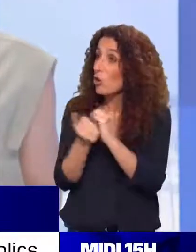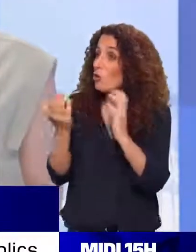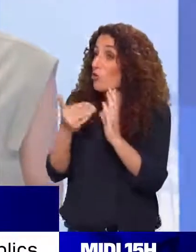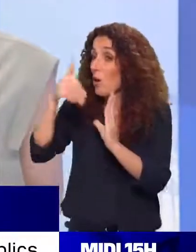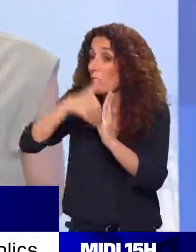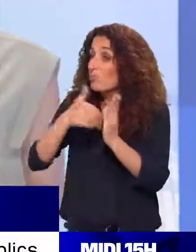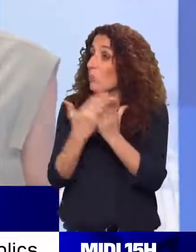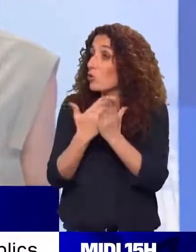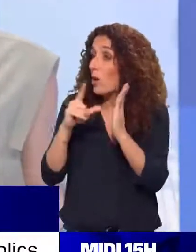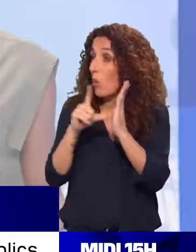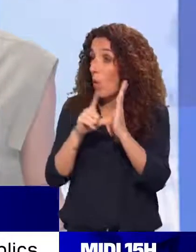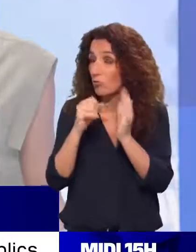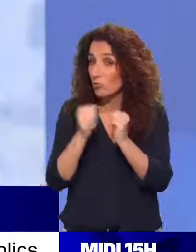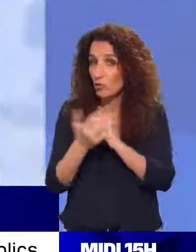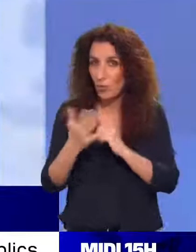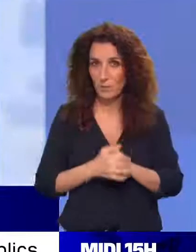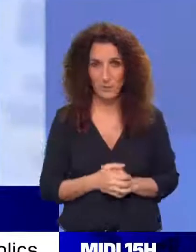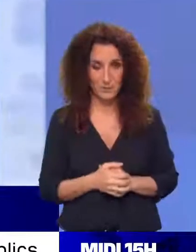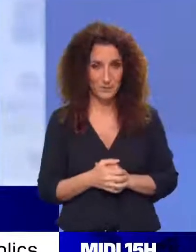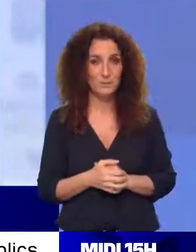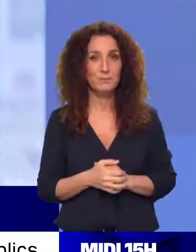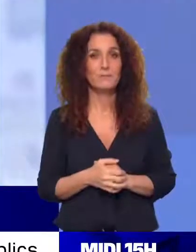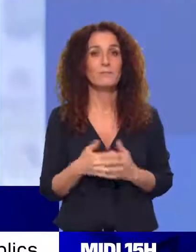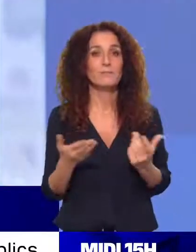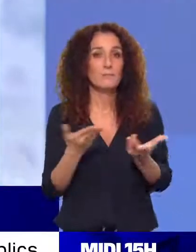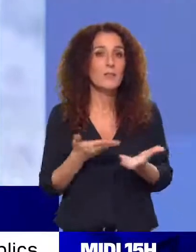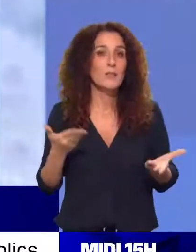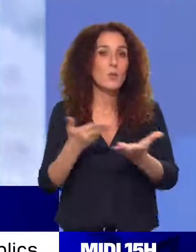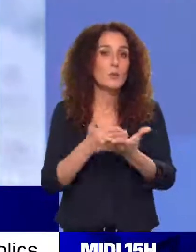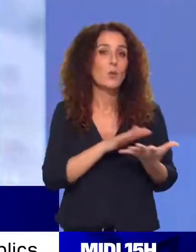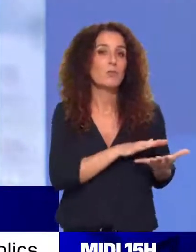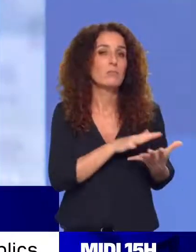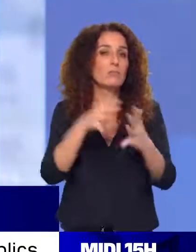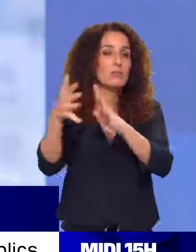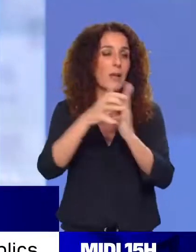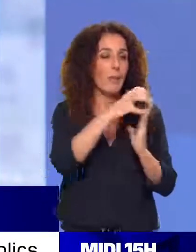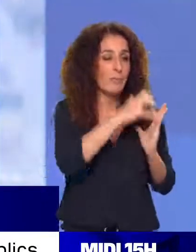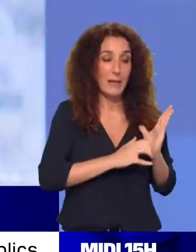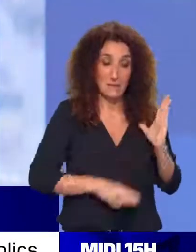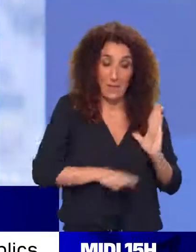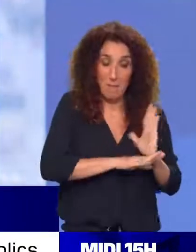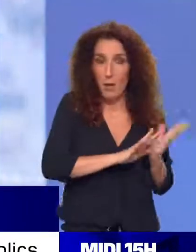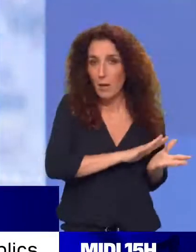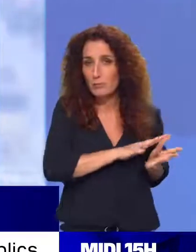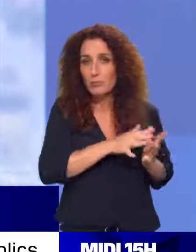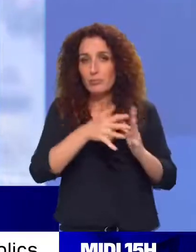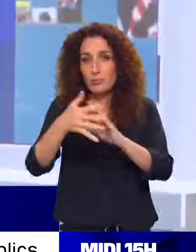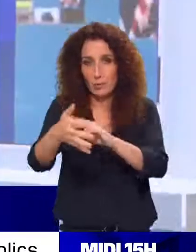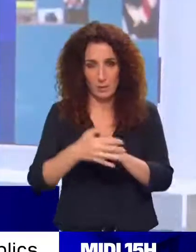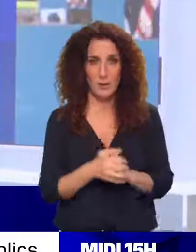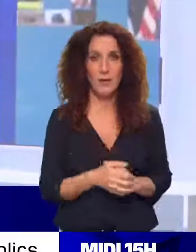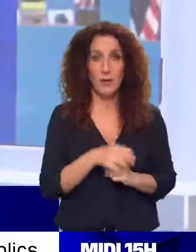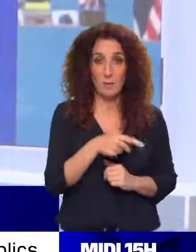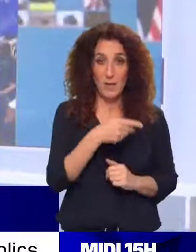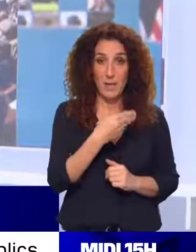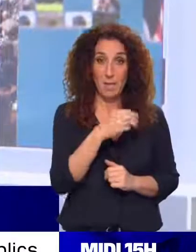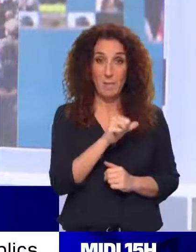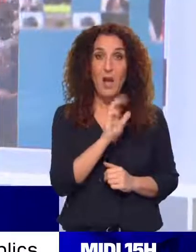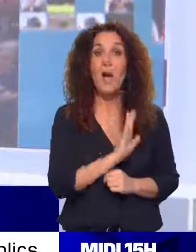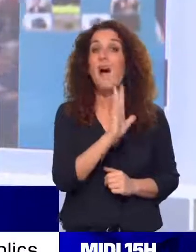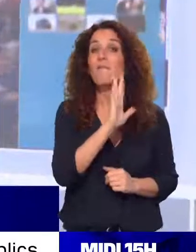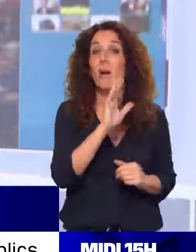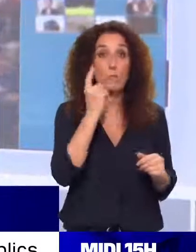projet de loi on va comparer la situation au fur et à mesure de l'évolution du texte auparavant la pma dans les textes précédents était réservée aux